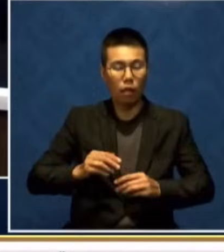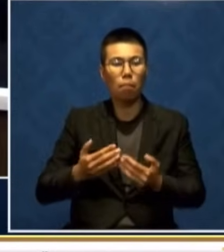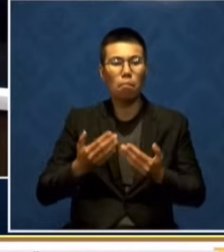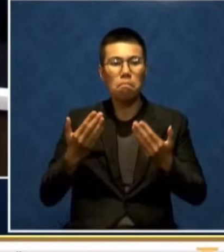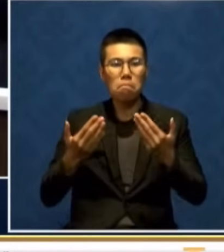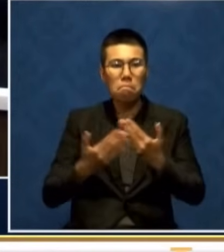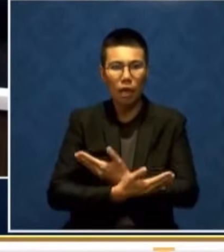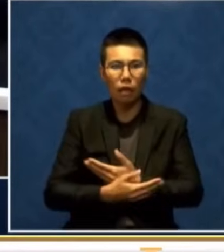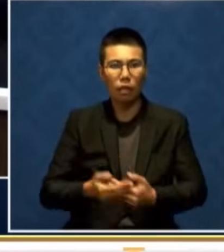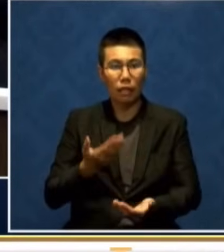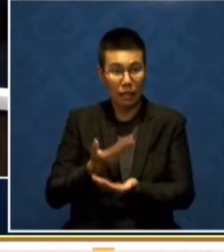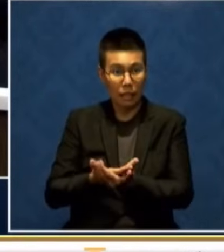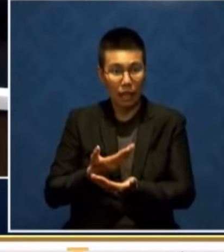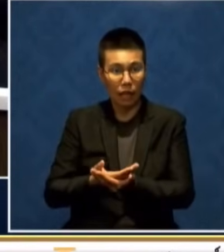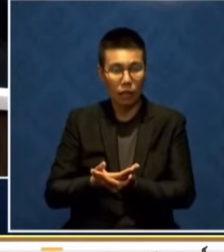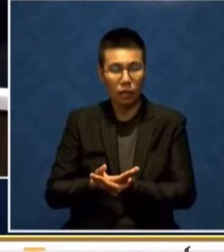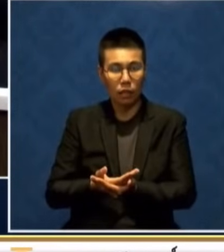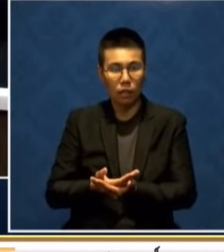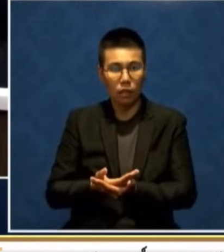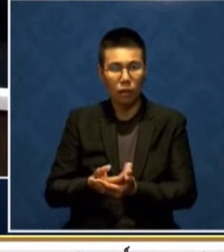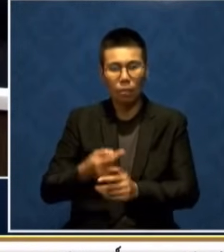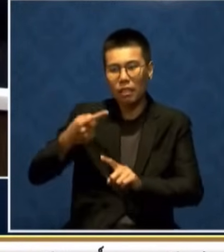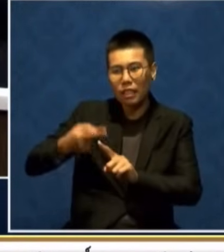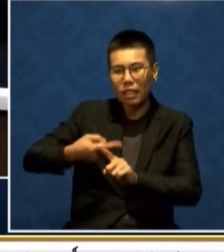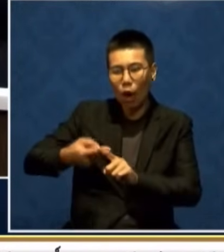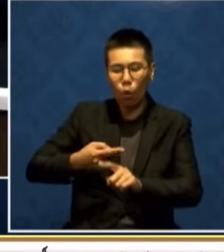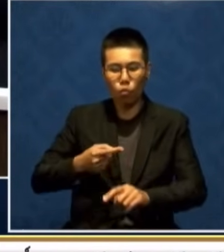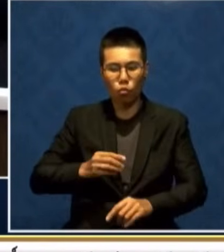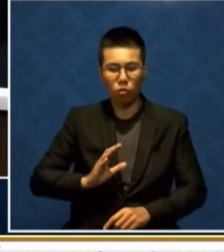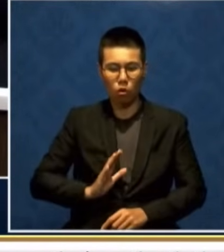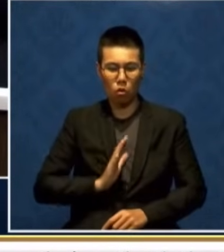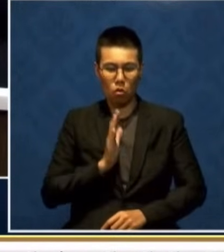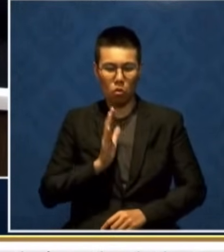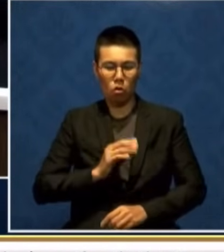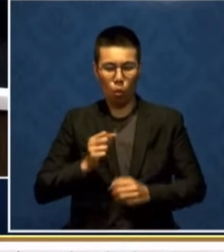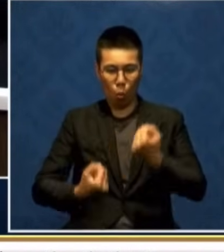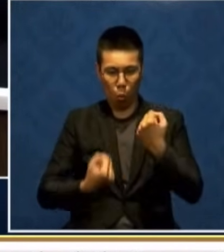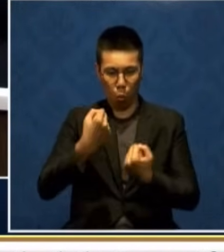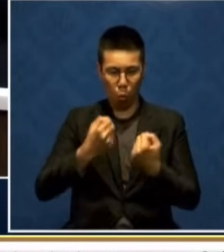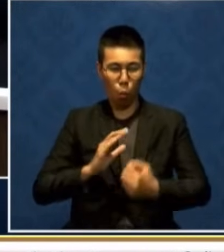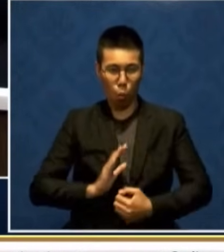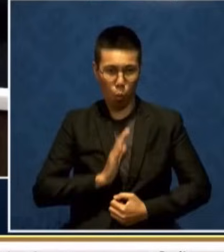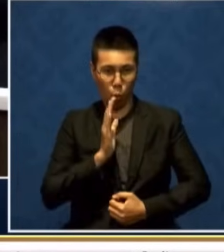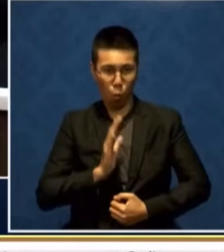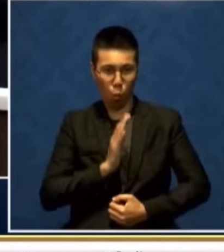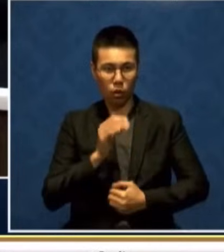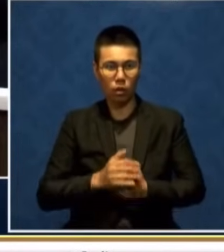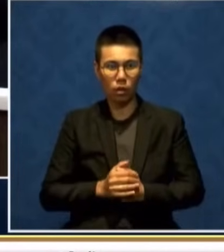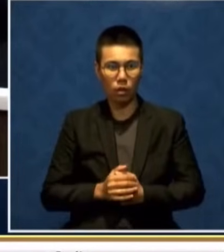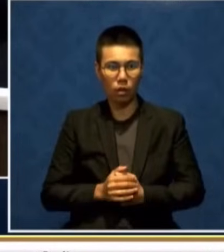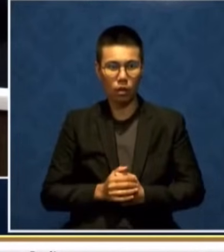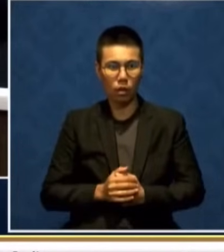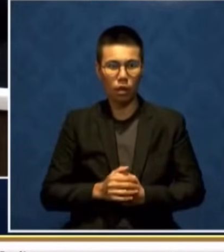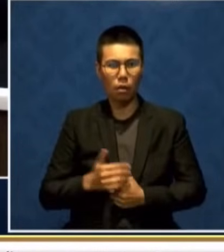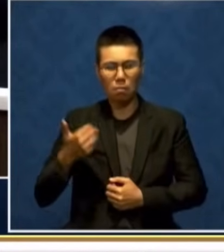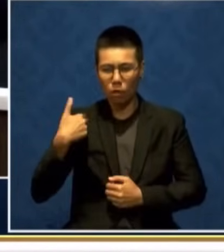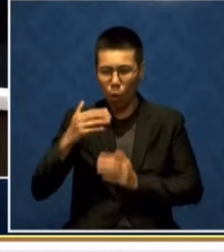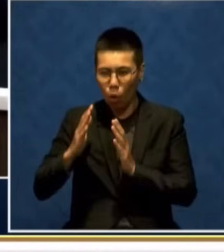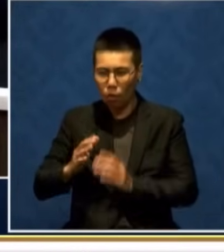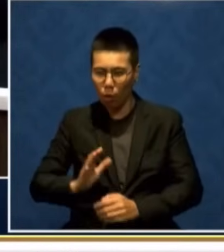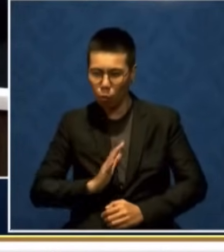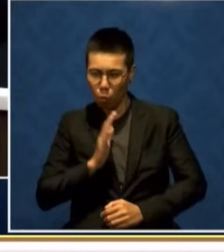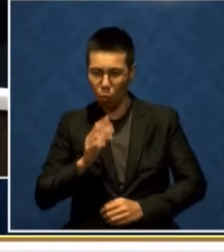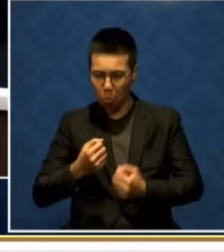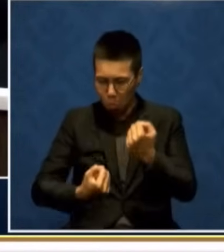เงินที่ใช้กับการเช่ารถหรูที่ได้ประโยชน์กันอยู่ไม่กี่คนนะ